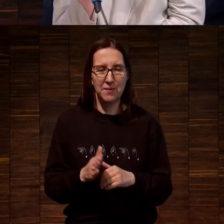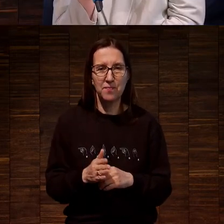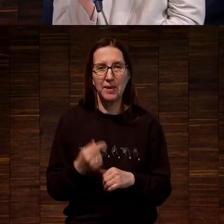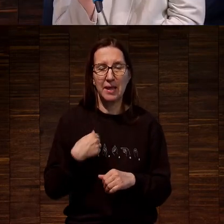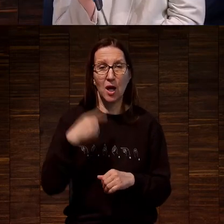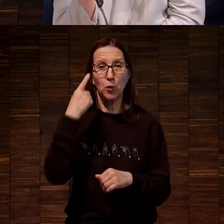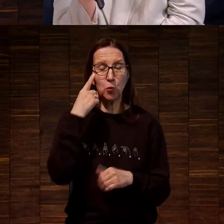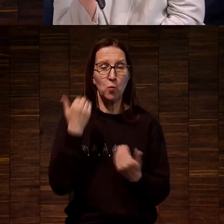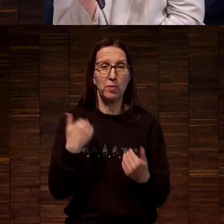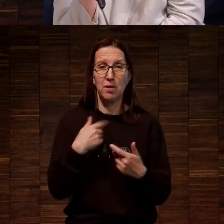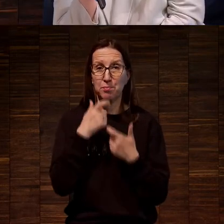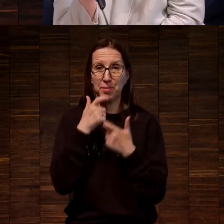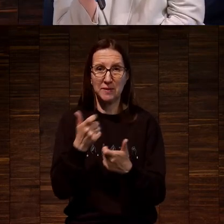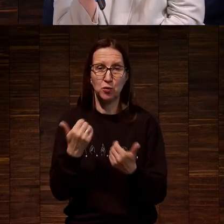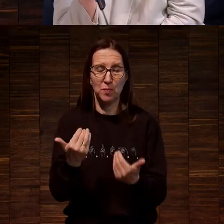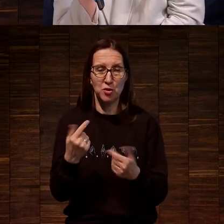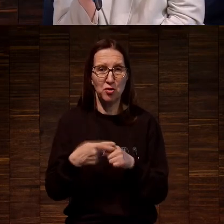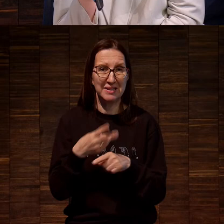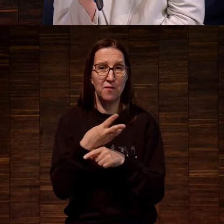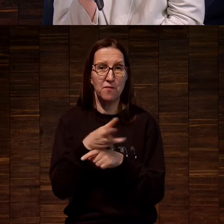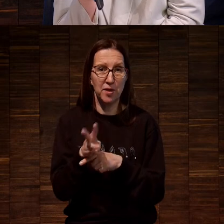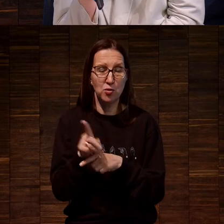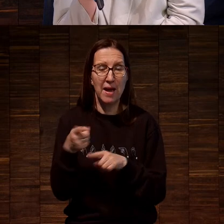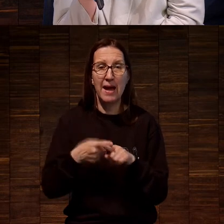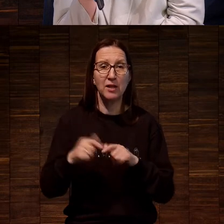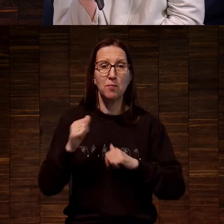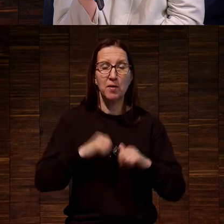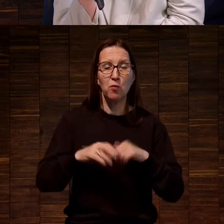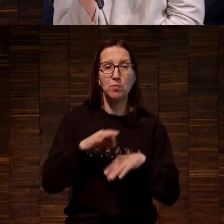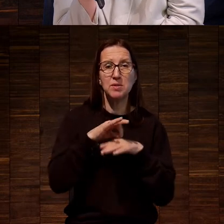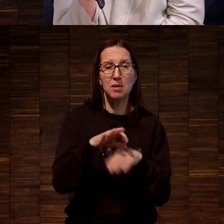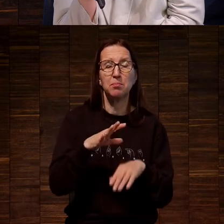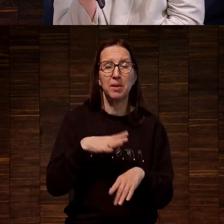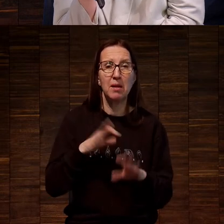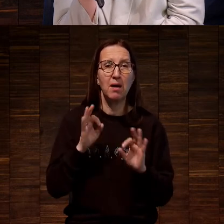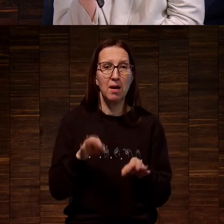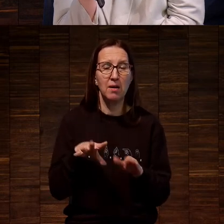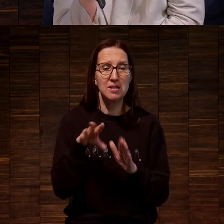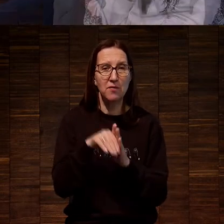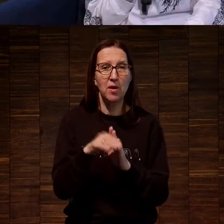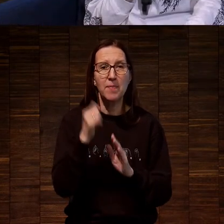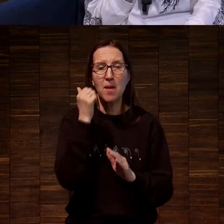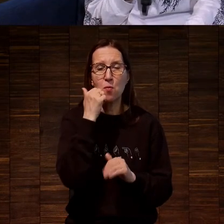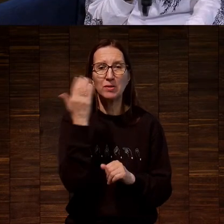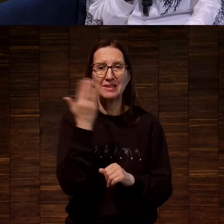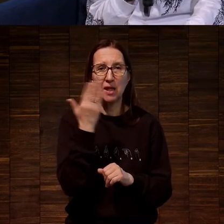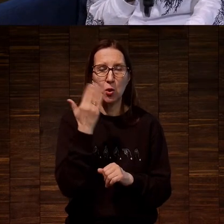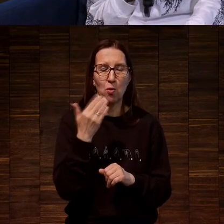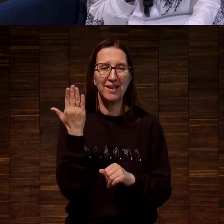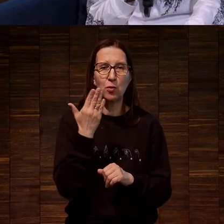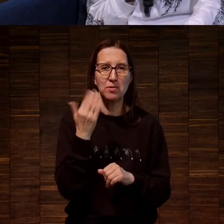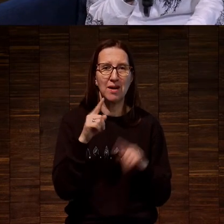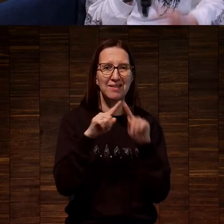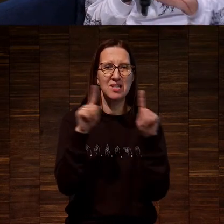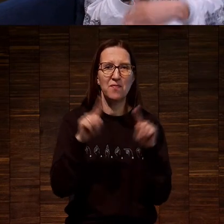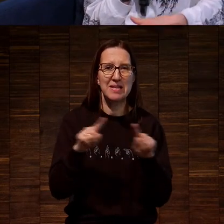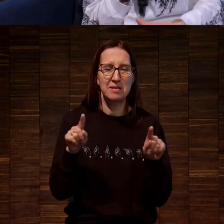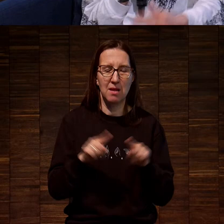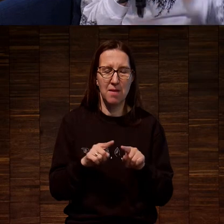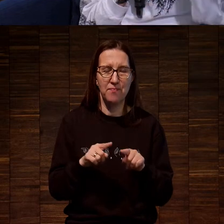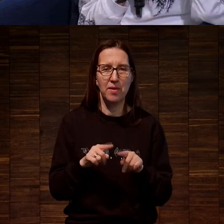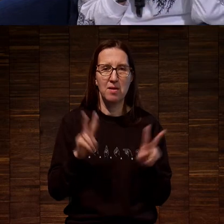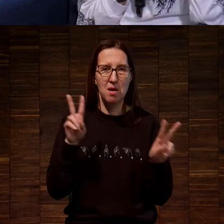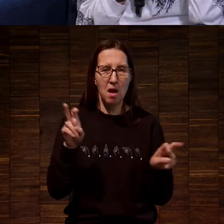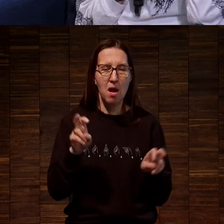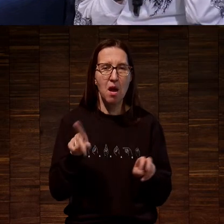Я думаю, мы сейчас посмотрим видео. Он проходил как раз в Москино, в кинотеатре «Звезда», вместе с